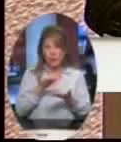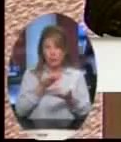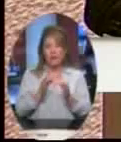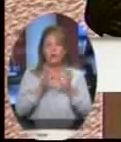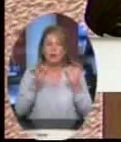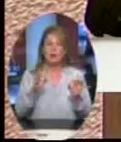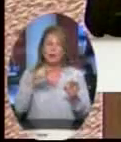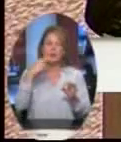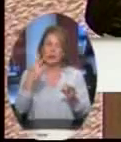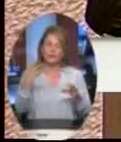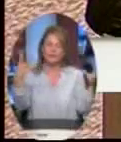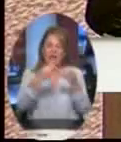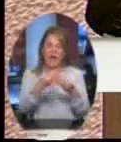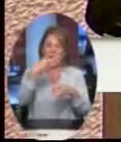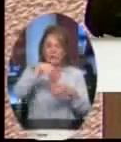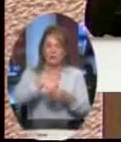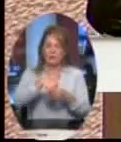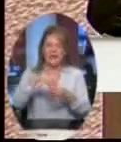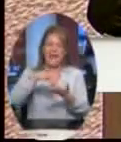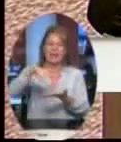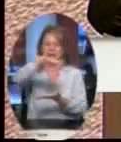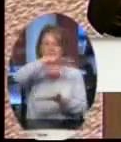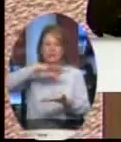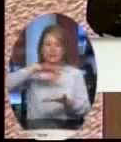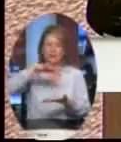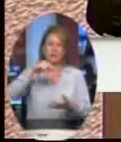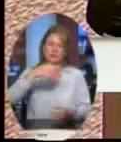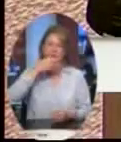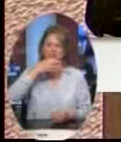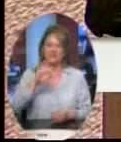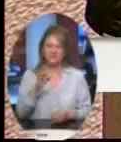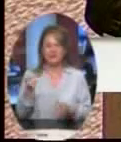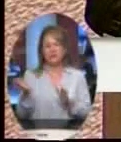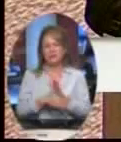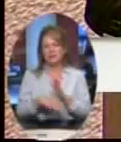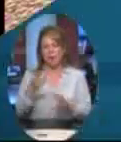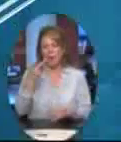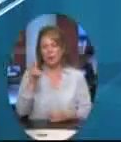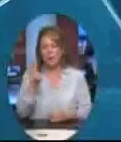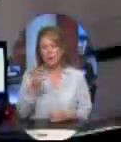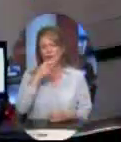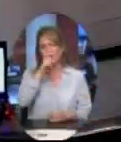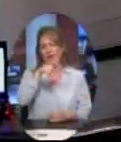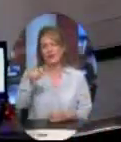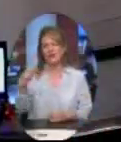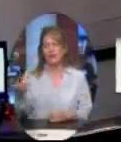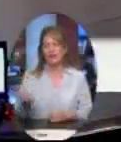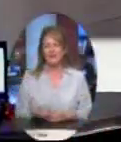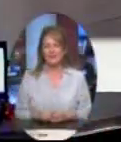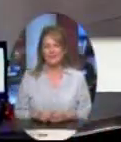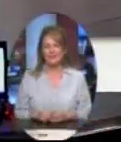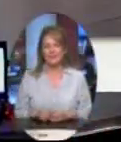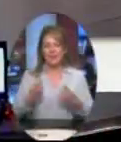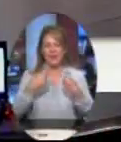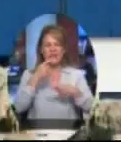תחת אשכולות אזוריים. זה גם הרבה יותר רעיל, הרבה יותר זול, הרבה יותר טוב לאזרח. ועדת